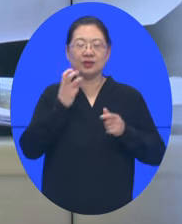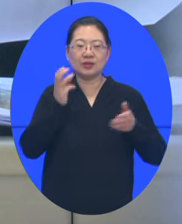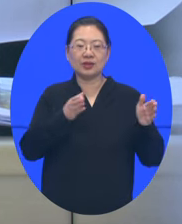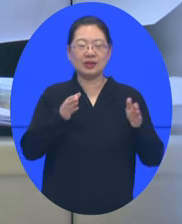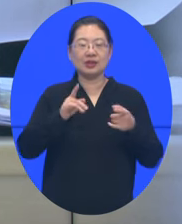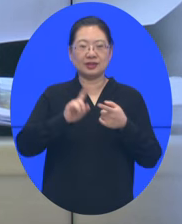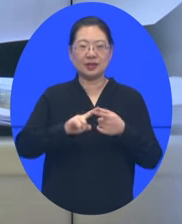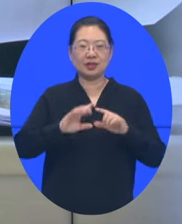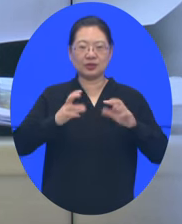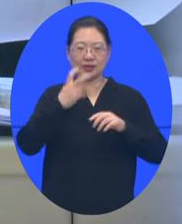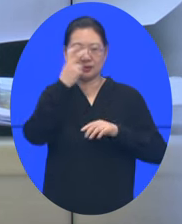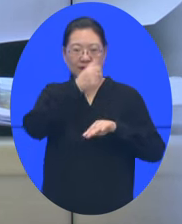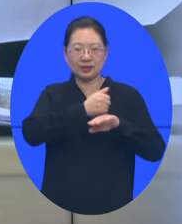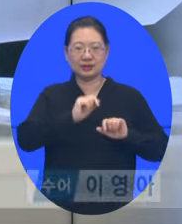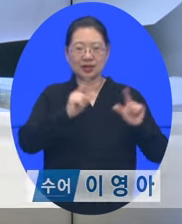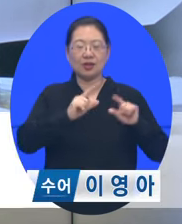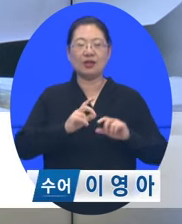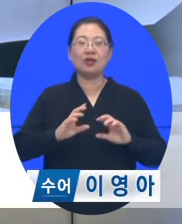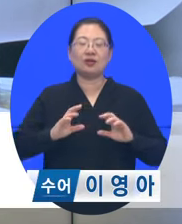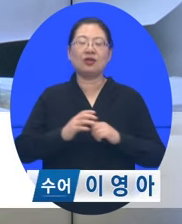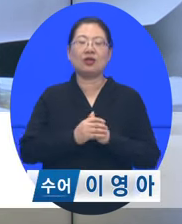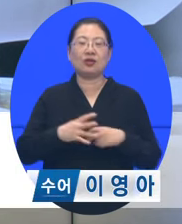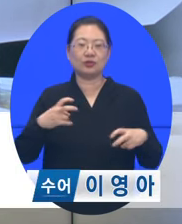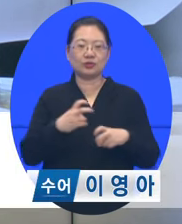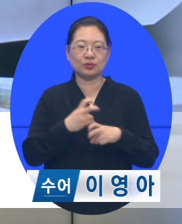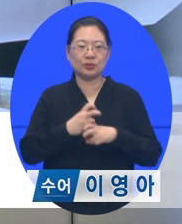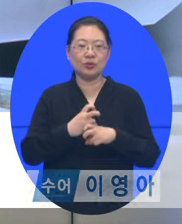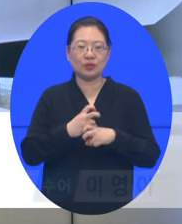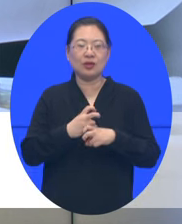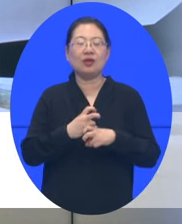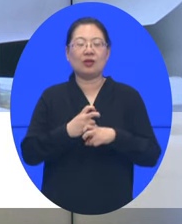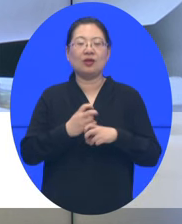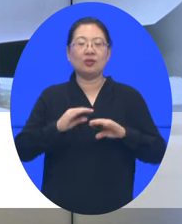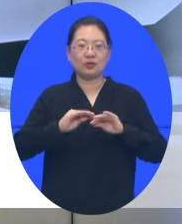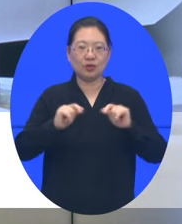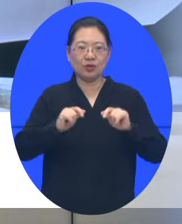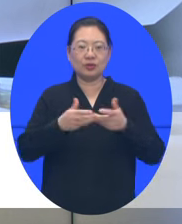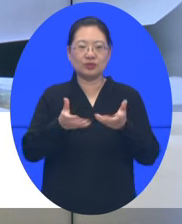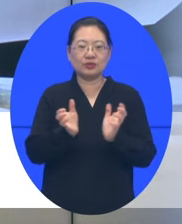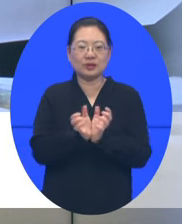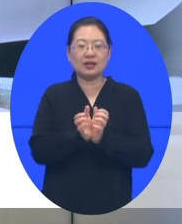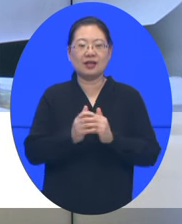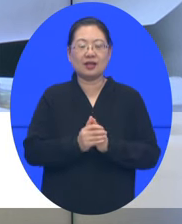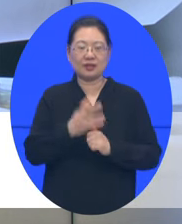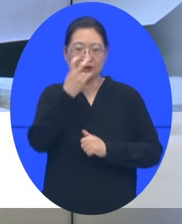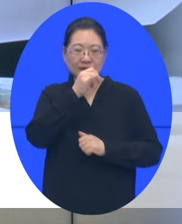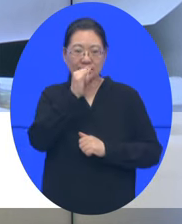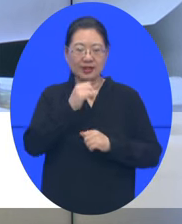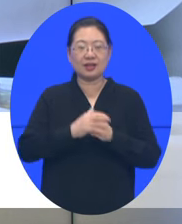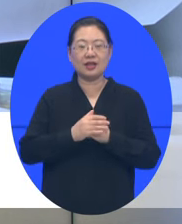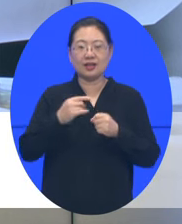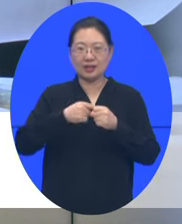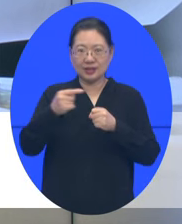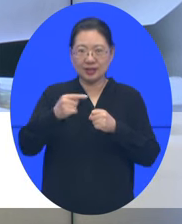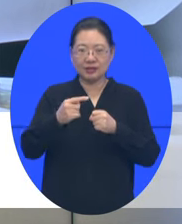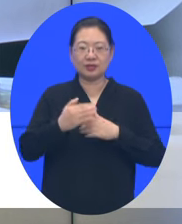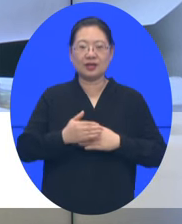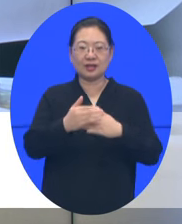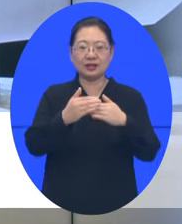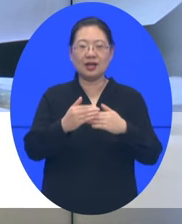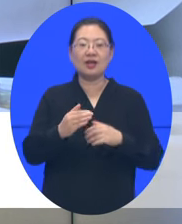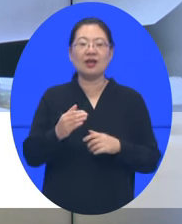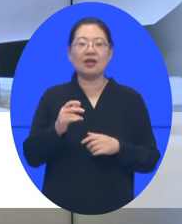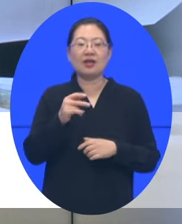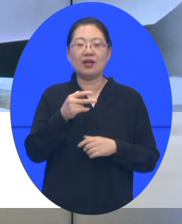2023년 경기도에 대한 국정감사 마지막 날은 국토교통위원회 국감이 진행됐는데요. 내년 7월 시행될 더 경기 패스에 대한